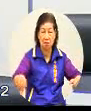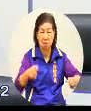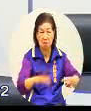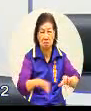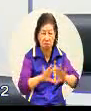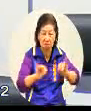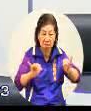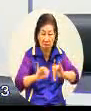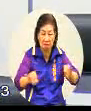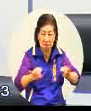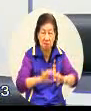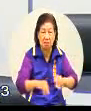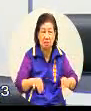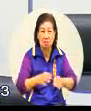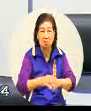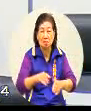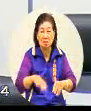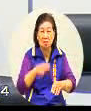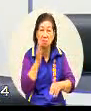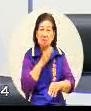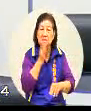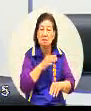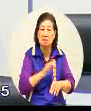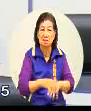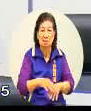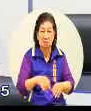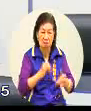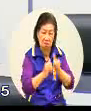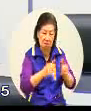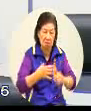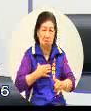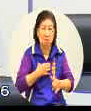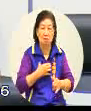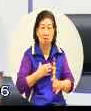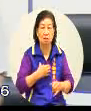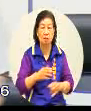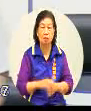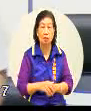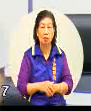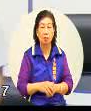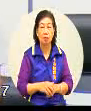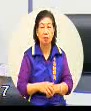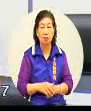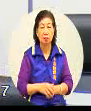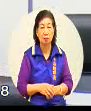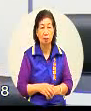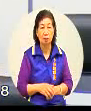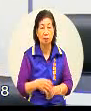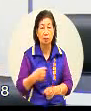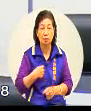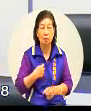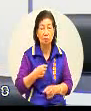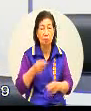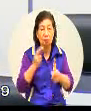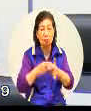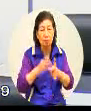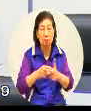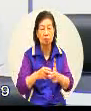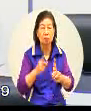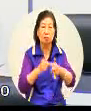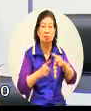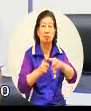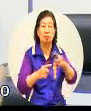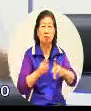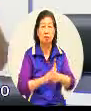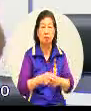价呢？会讨价呢？啊，大家作恐慌呢？我安尼吗？其实我讲的时阵，我嘛半信半疑啊，因为我认为